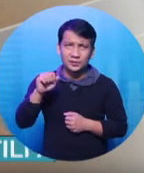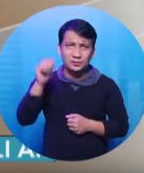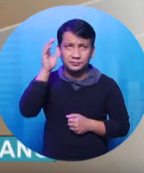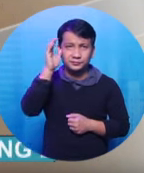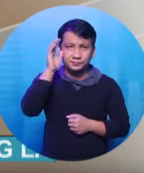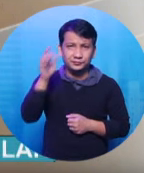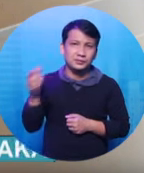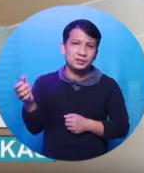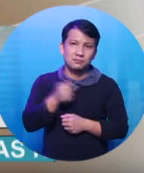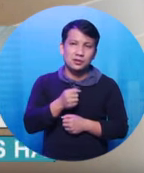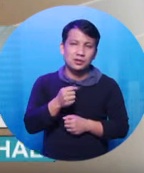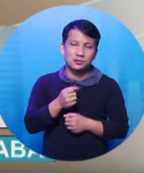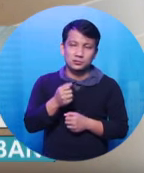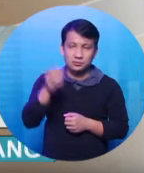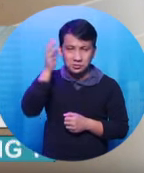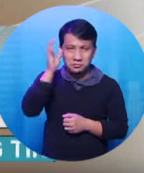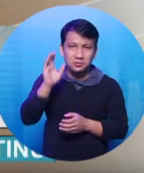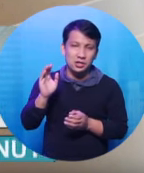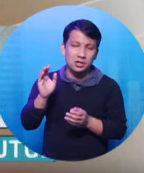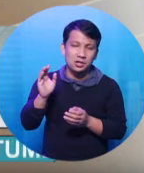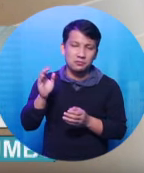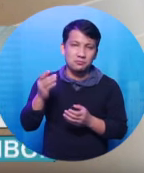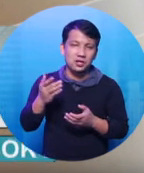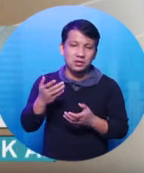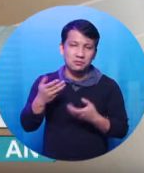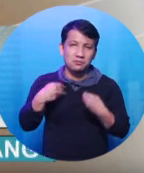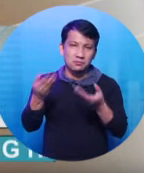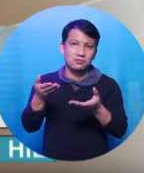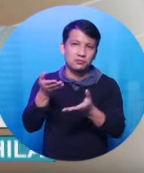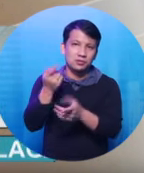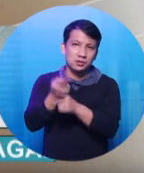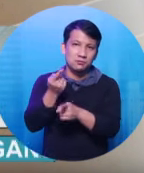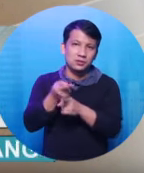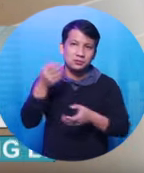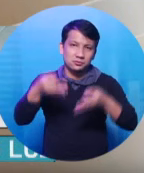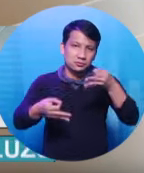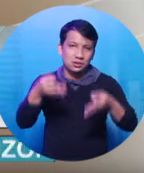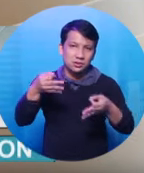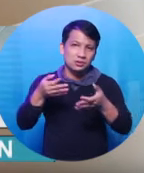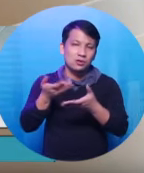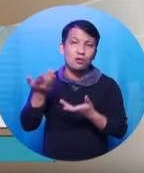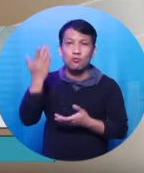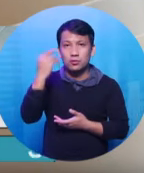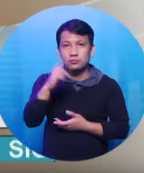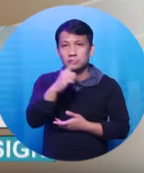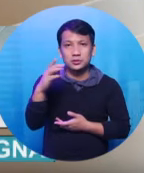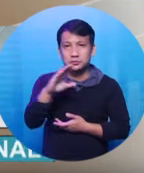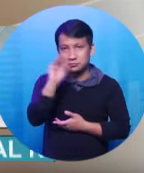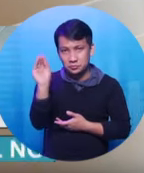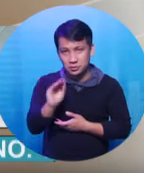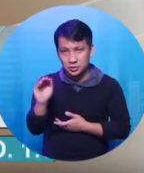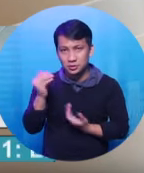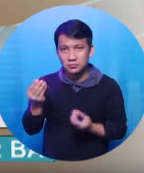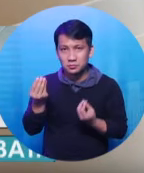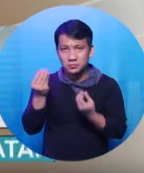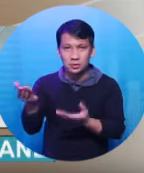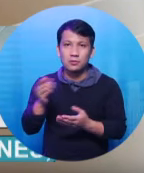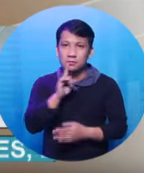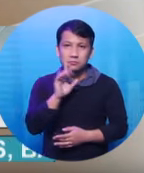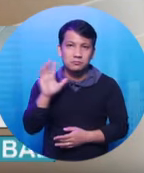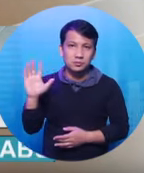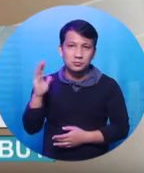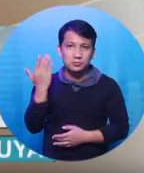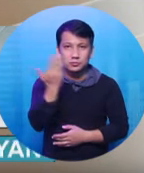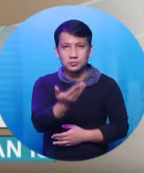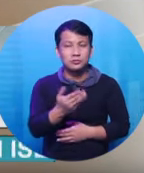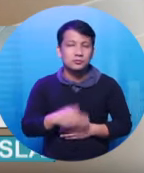okay, makakuha po kayo ng tamang hustisya rito, 101% ipinapangako ko po sa